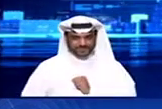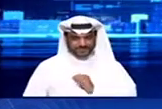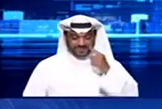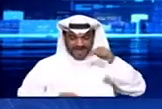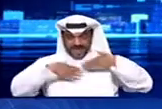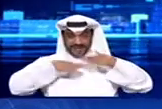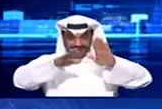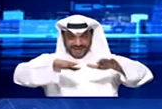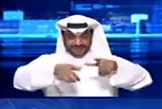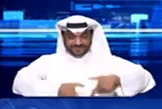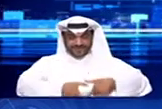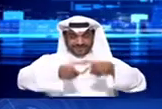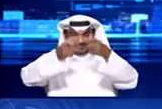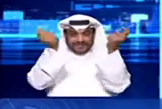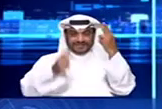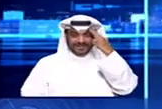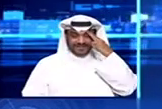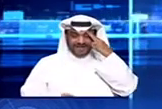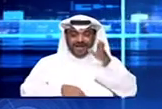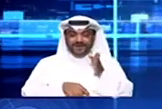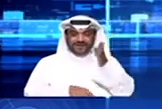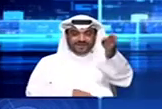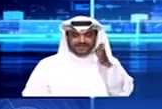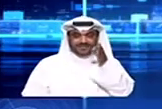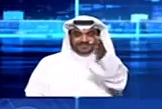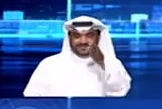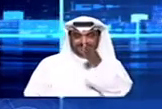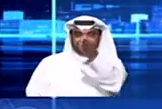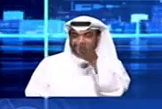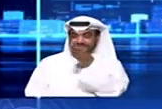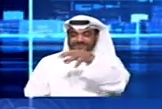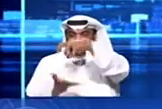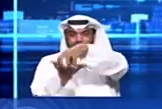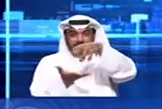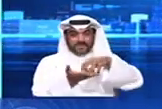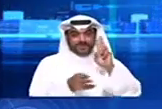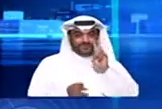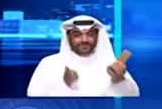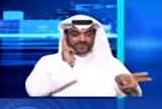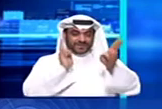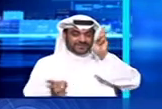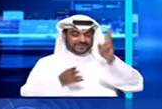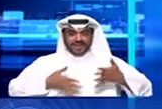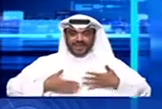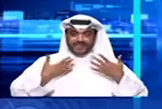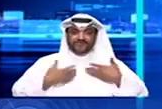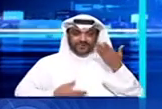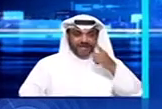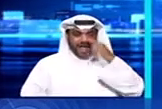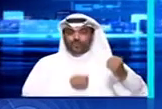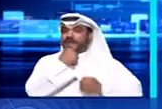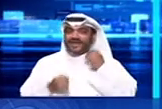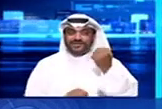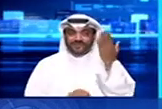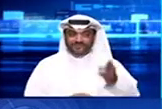الرياض قمنا بزيارة إلى عدة أماكن فيها مظاهر للاحتفال والنشاطات